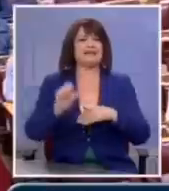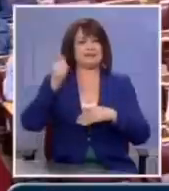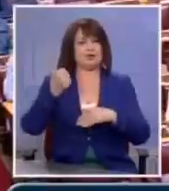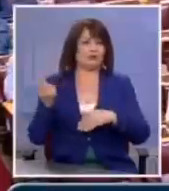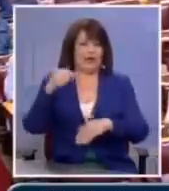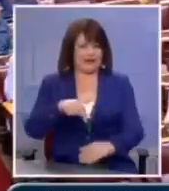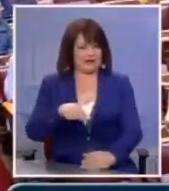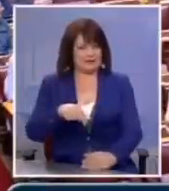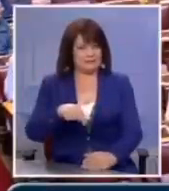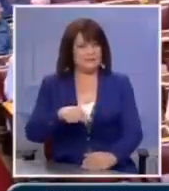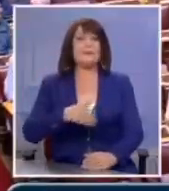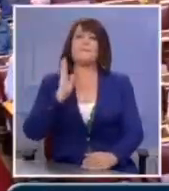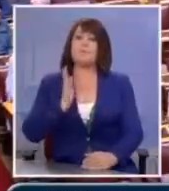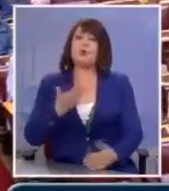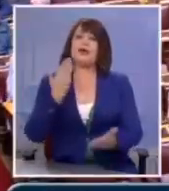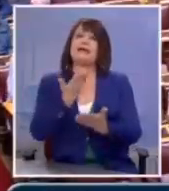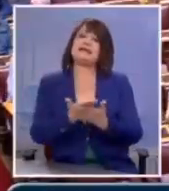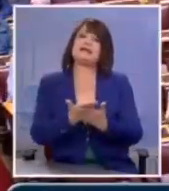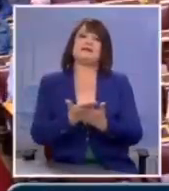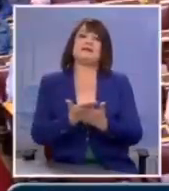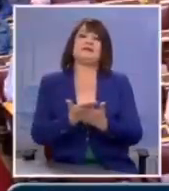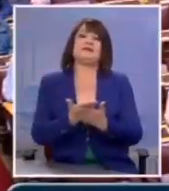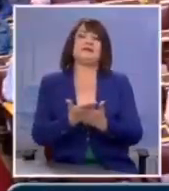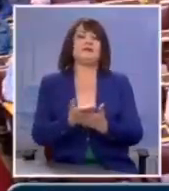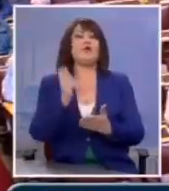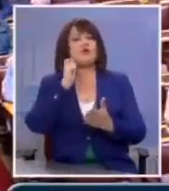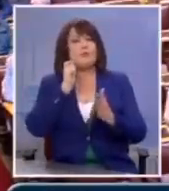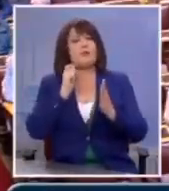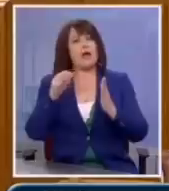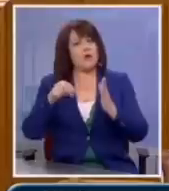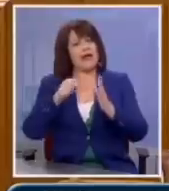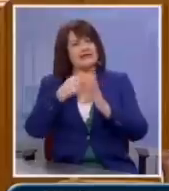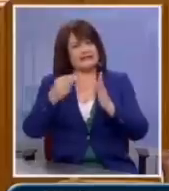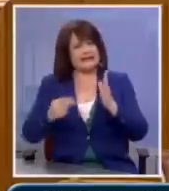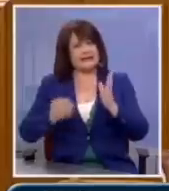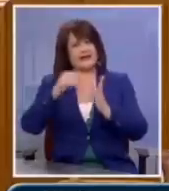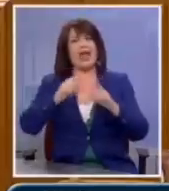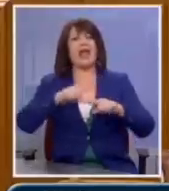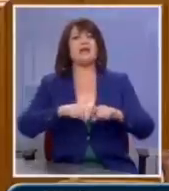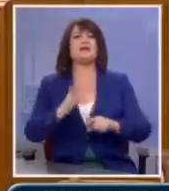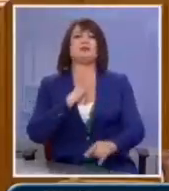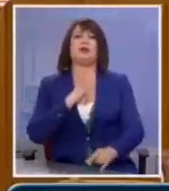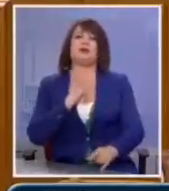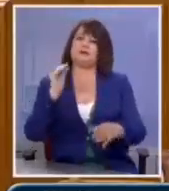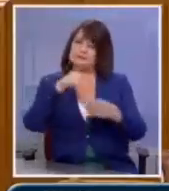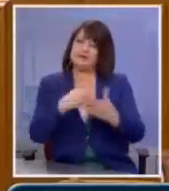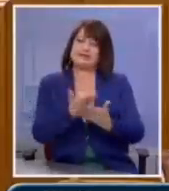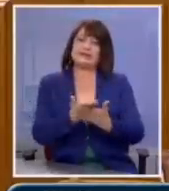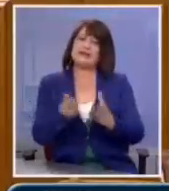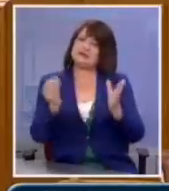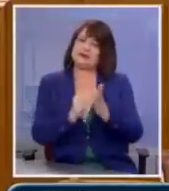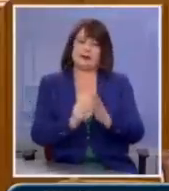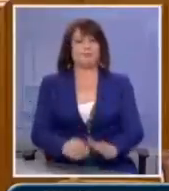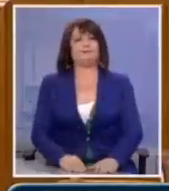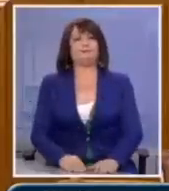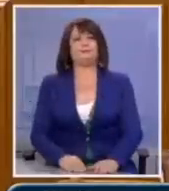γενιάς, μπορεί να ζητήσει την πολιτογράφησή του και να γίνει Έλληνας πολίτης. Σύμφωνα